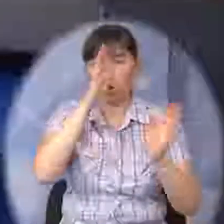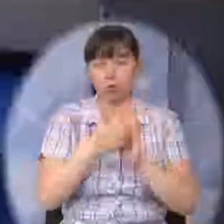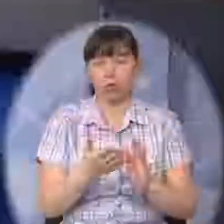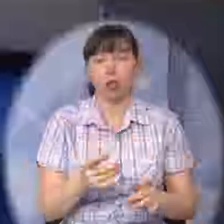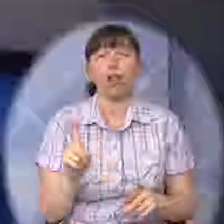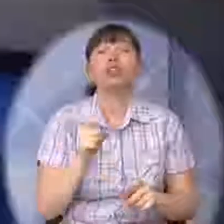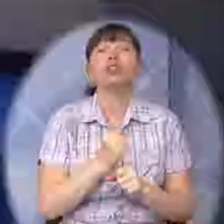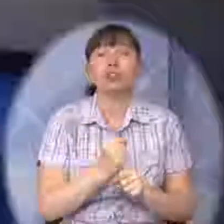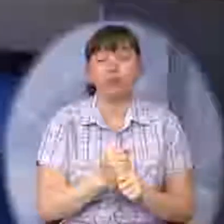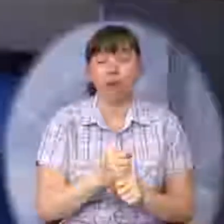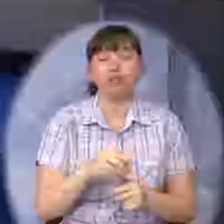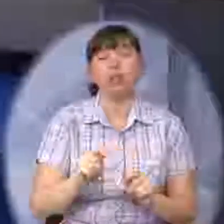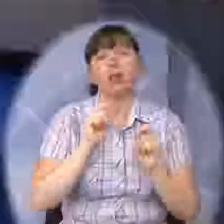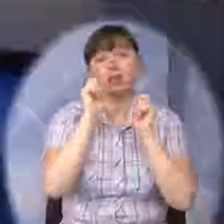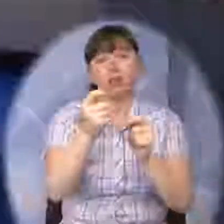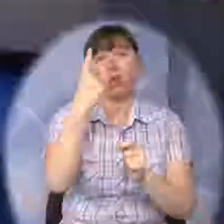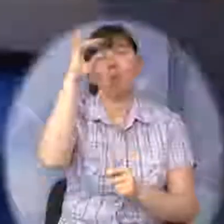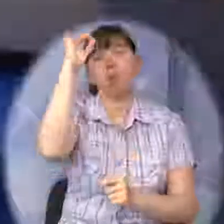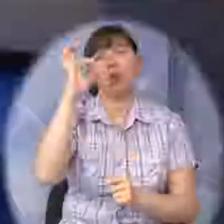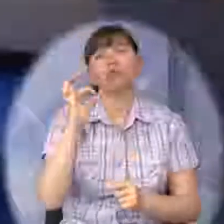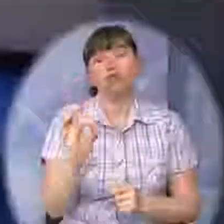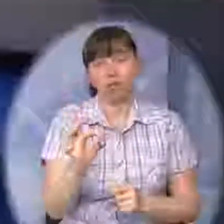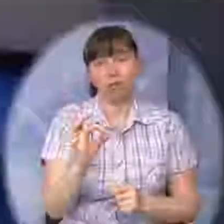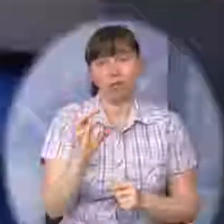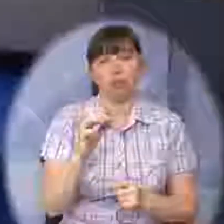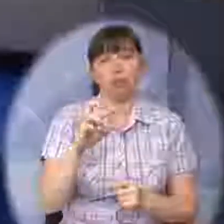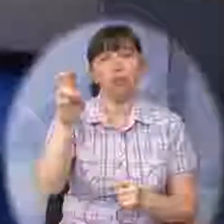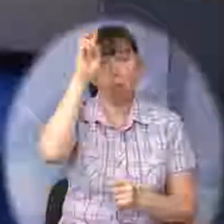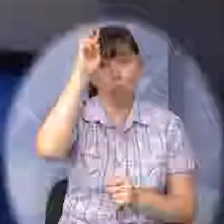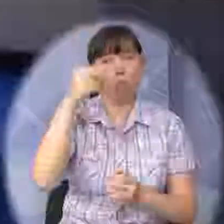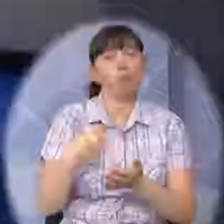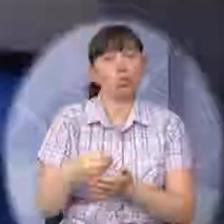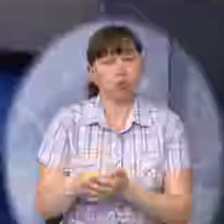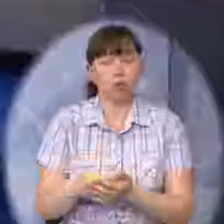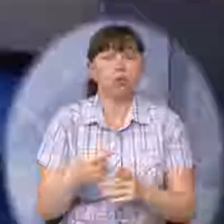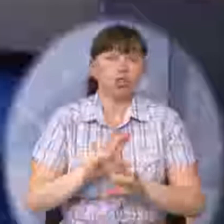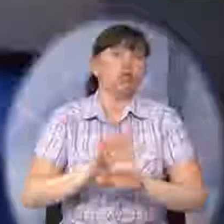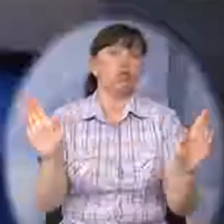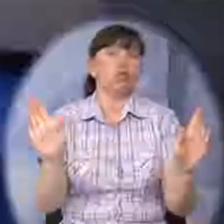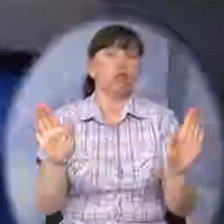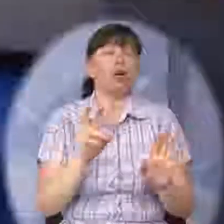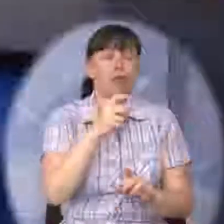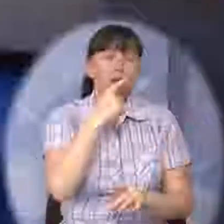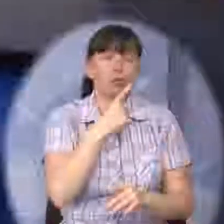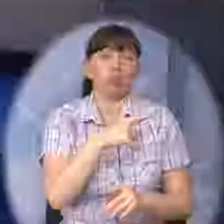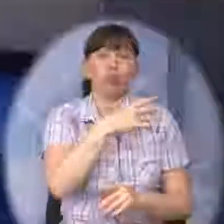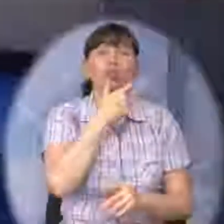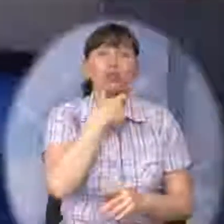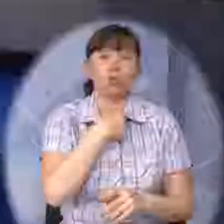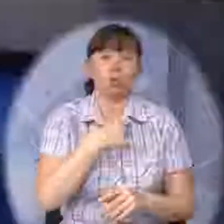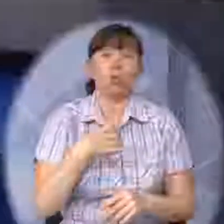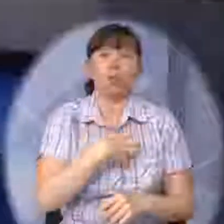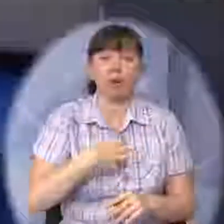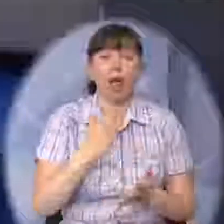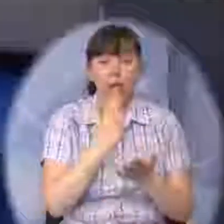De obicei, ce se face? Se dă un procent din buget. Și cu asta rămâne, cum a spus și domnul primar, că